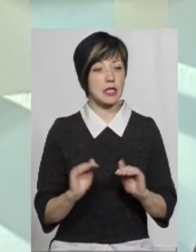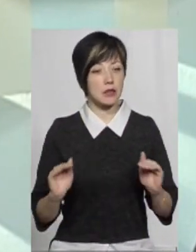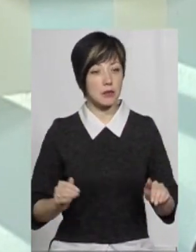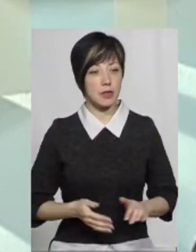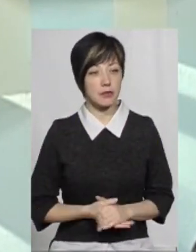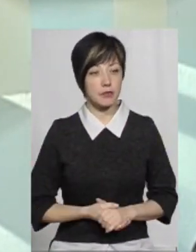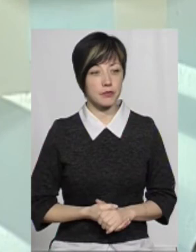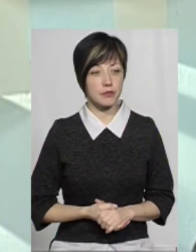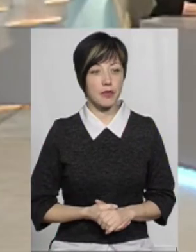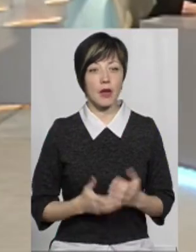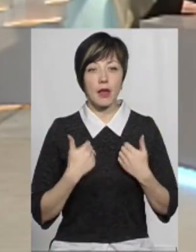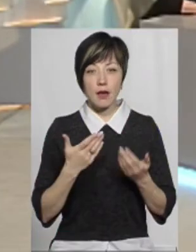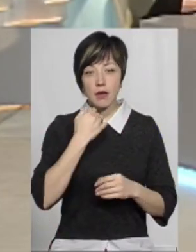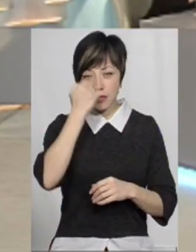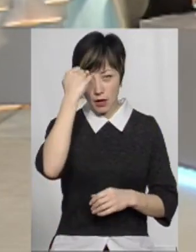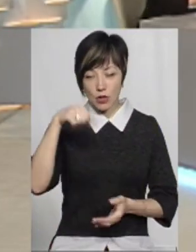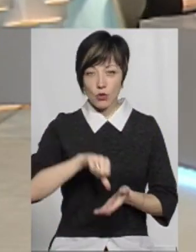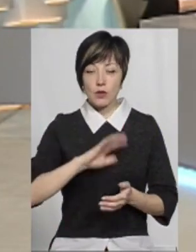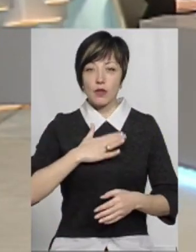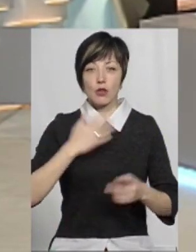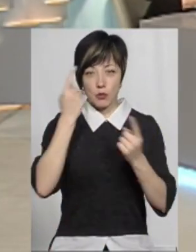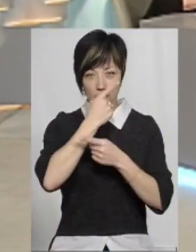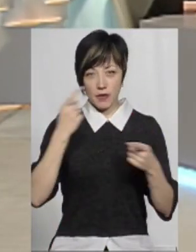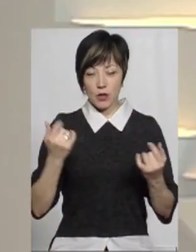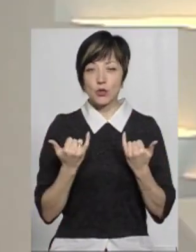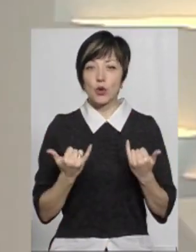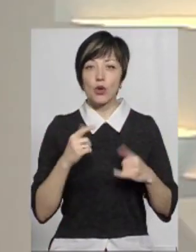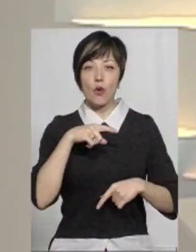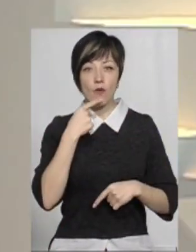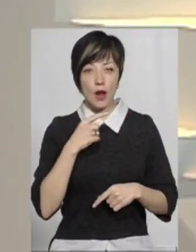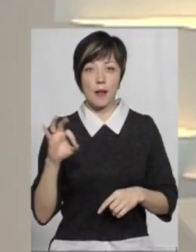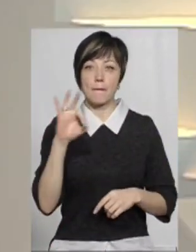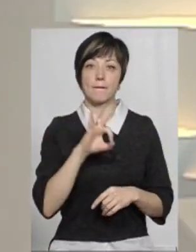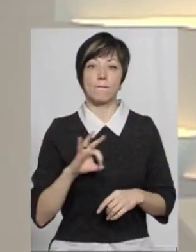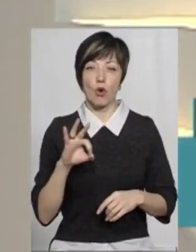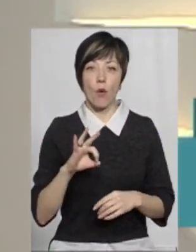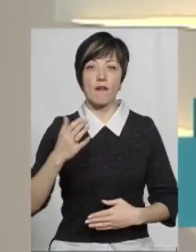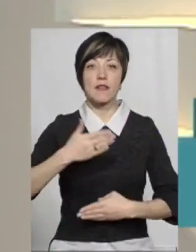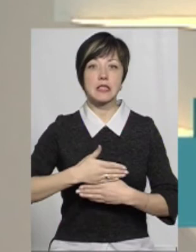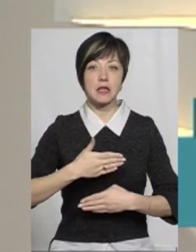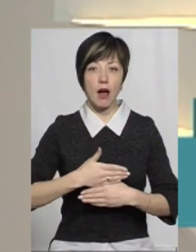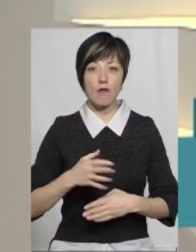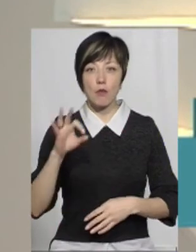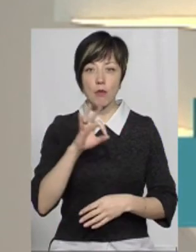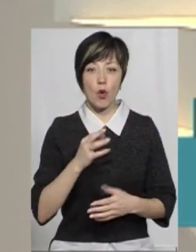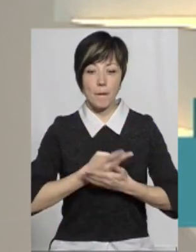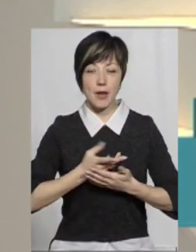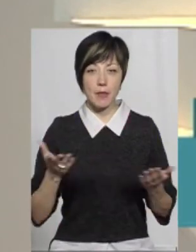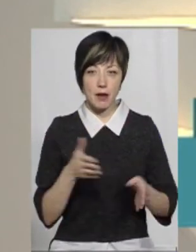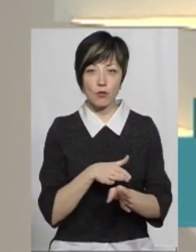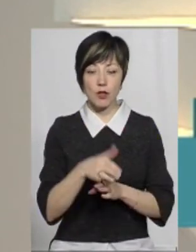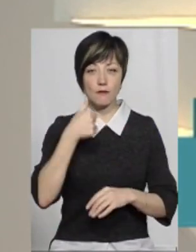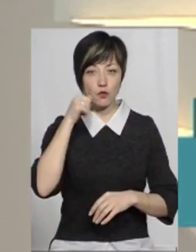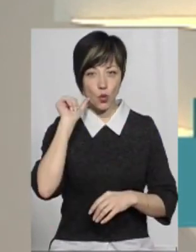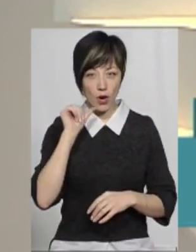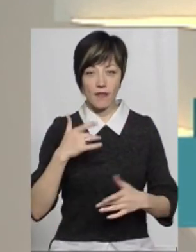дітьми. Я вам дякую за участь у нашому ефірі. Ми сьогодні говорили про виставу, про її прем'єру, яка